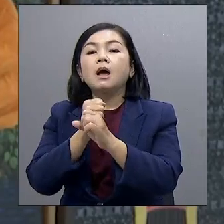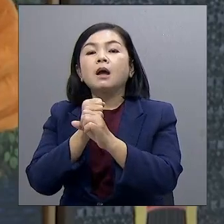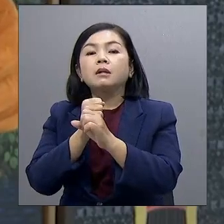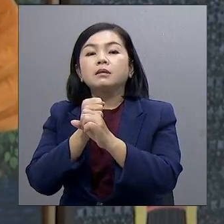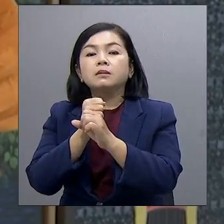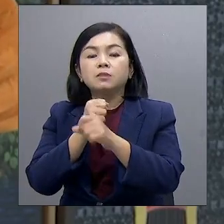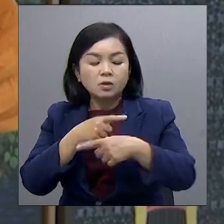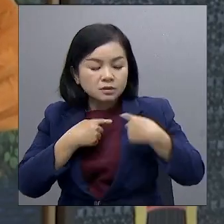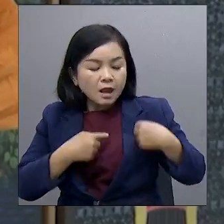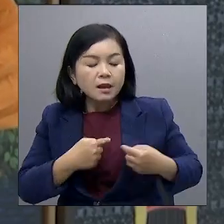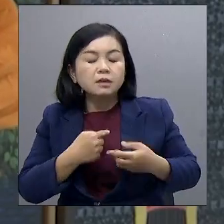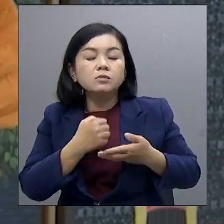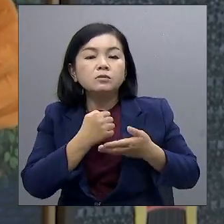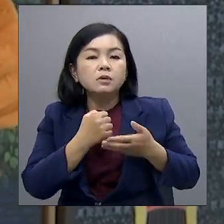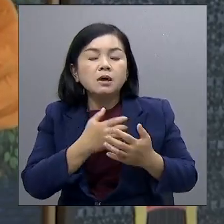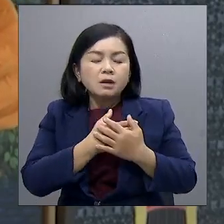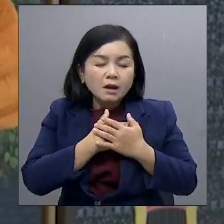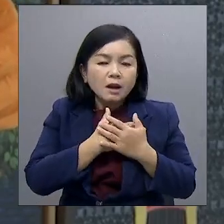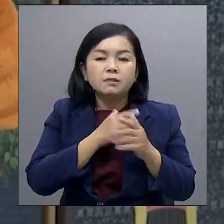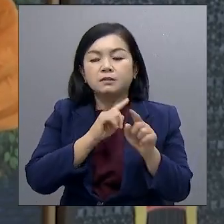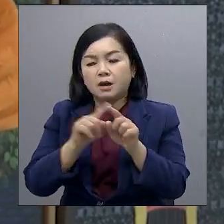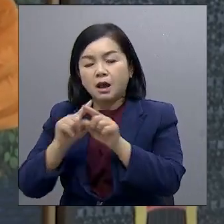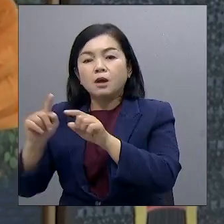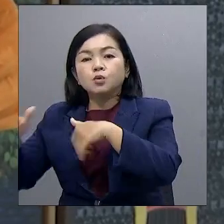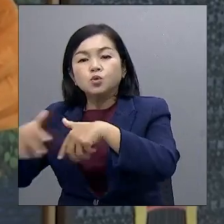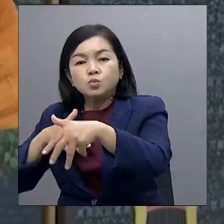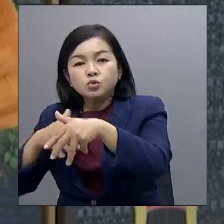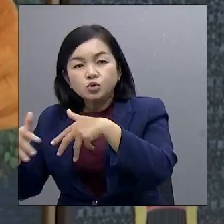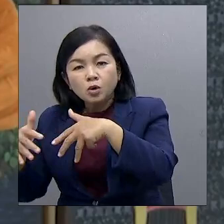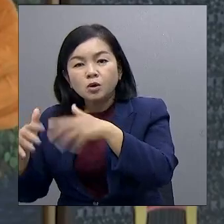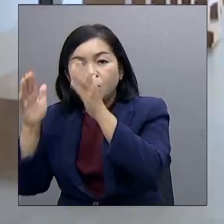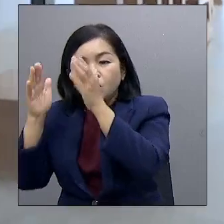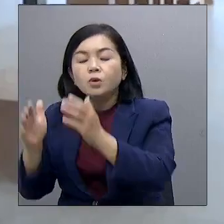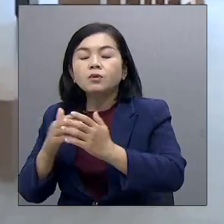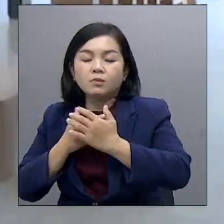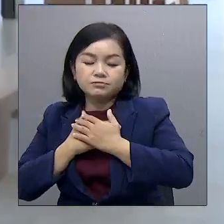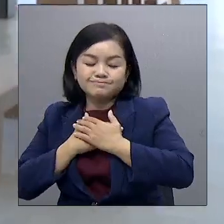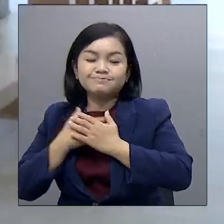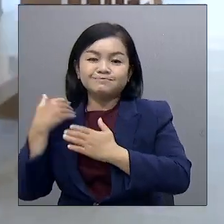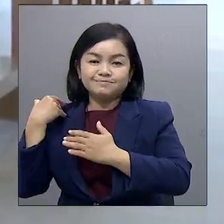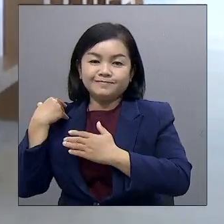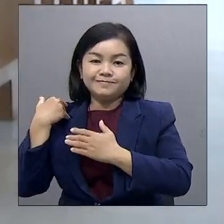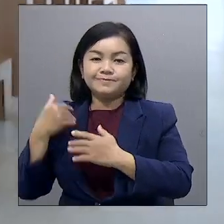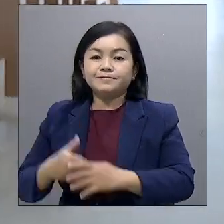ทุกบทบาทเพราะงั้นท่านจึงเป็นที่รักของบุคคลทุกคน